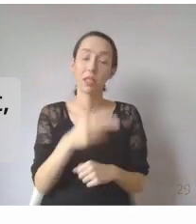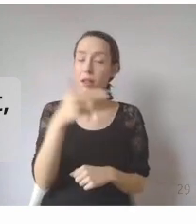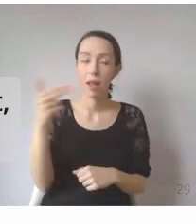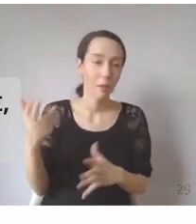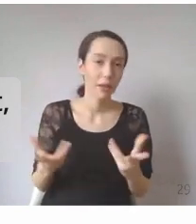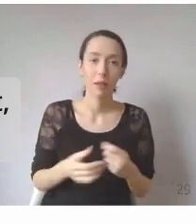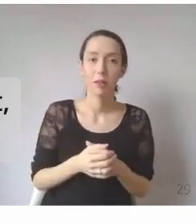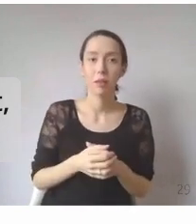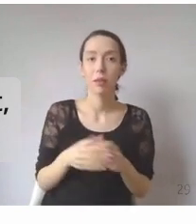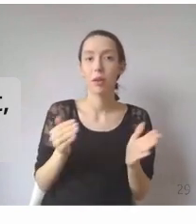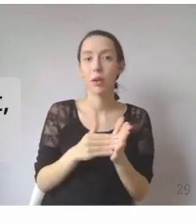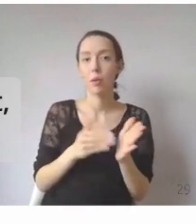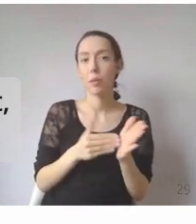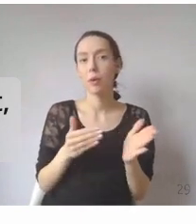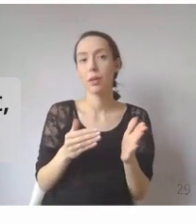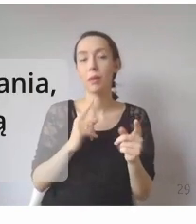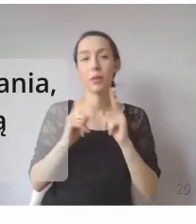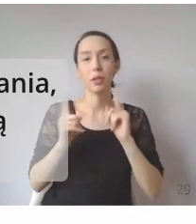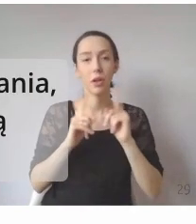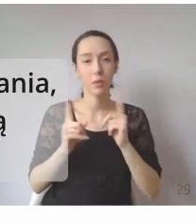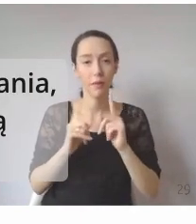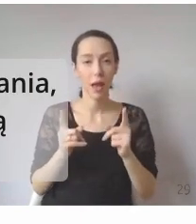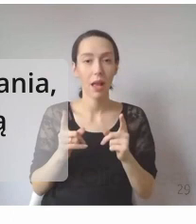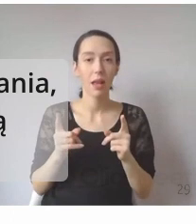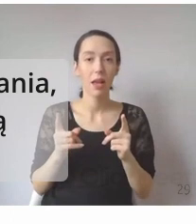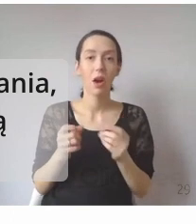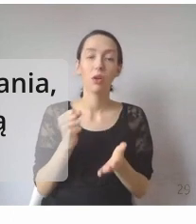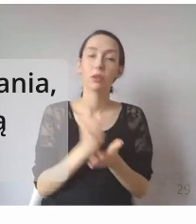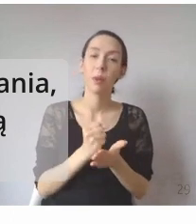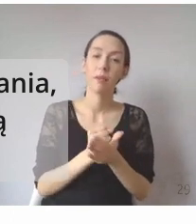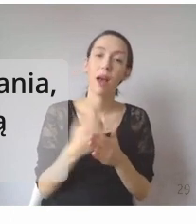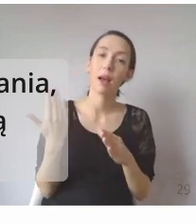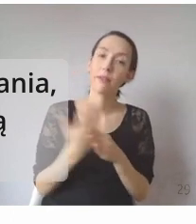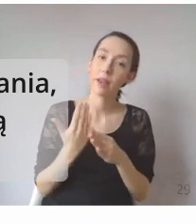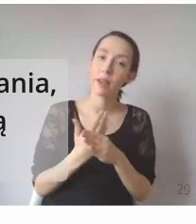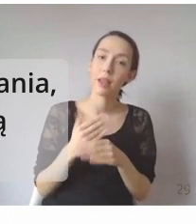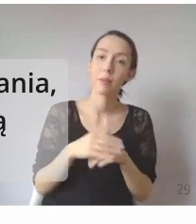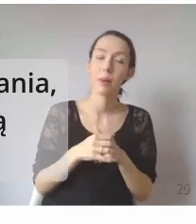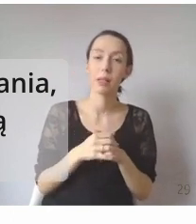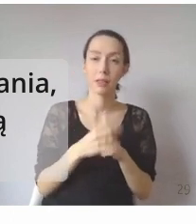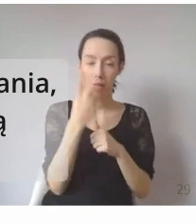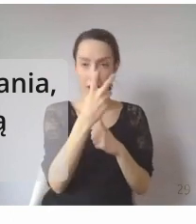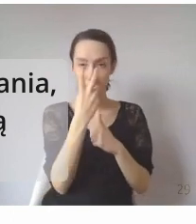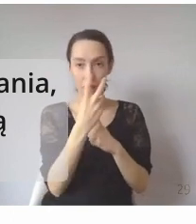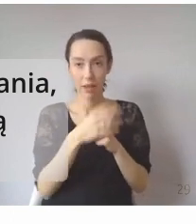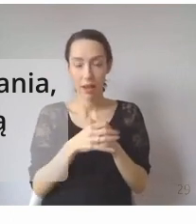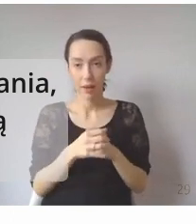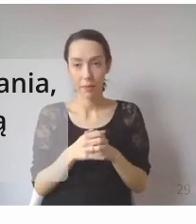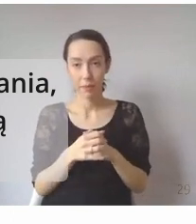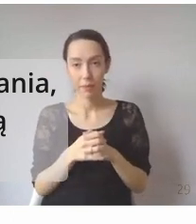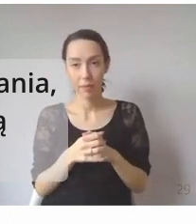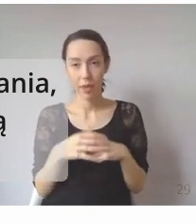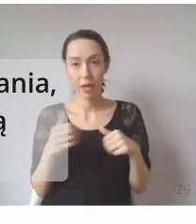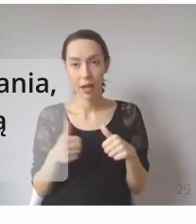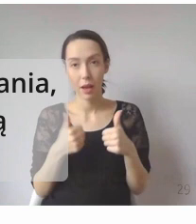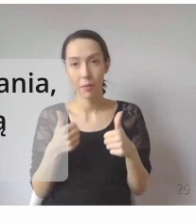brali udział w rozmowach biznesowych, zwłaszcza związanych z tym Waszym obszarem zainteresowania, żebyście